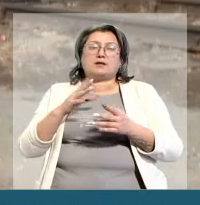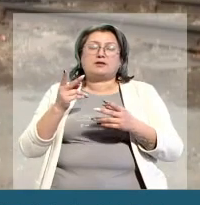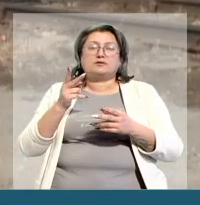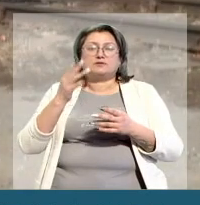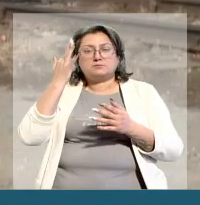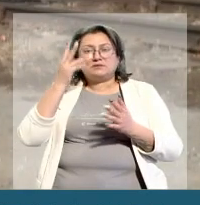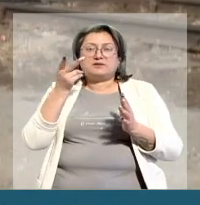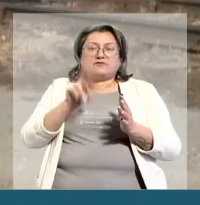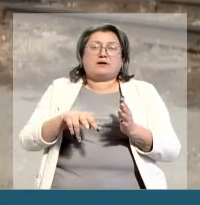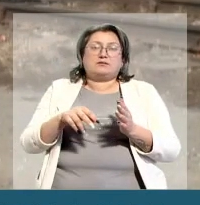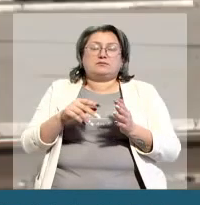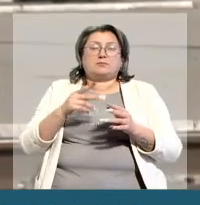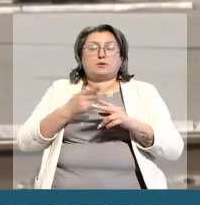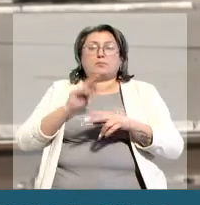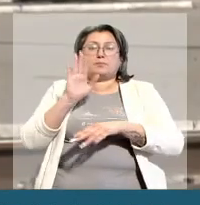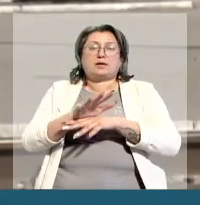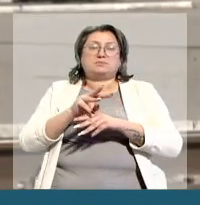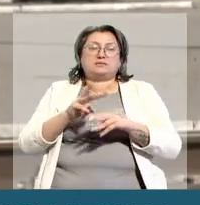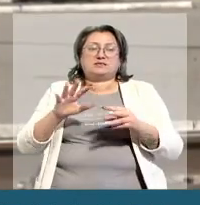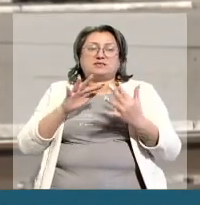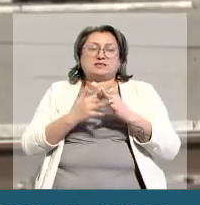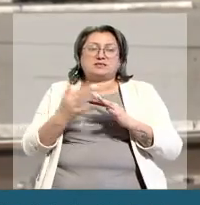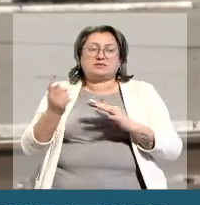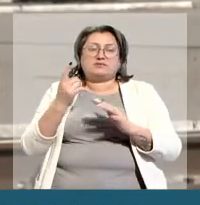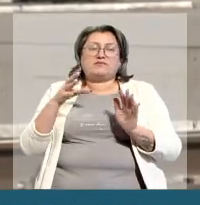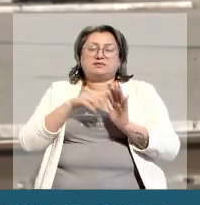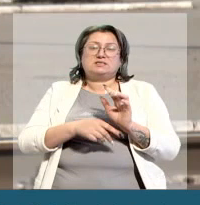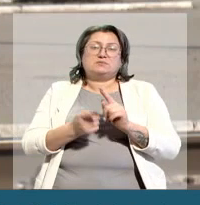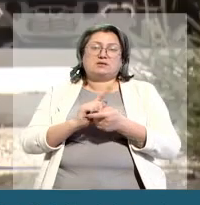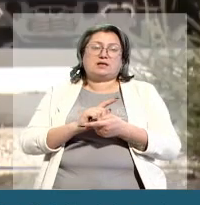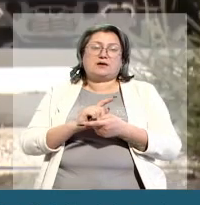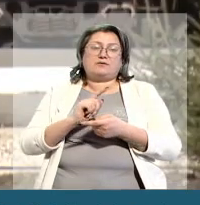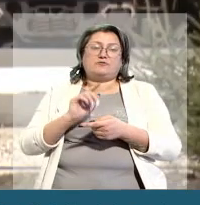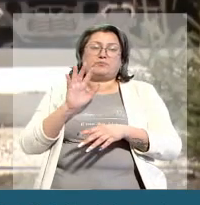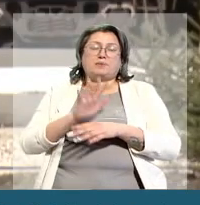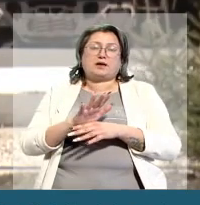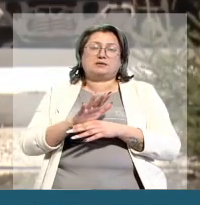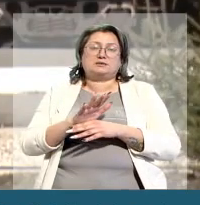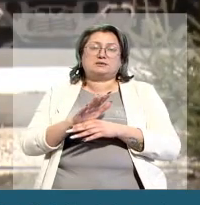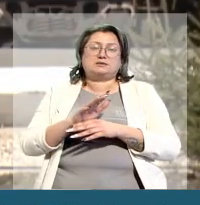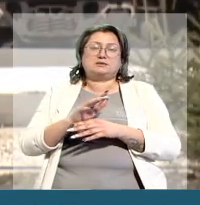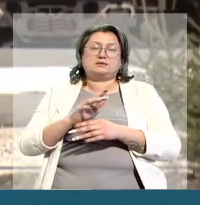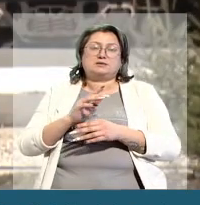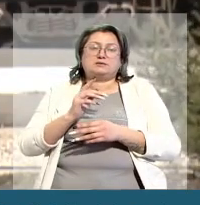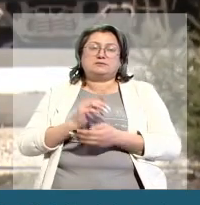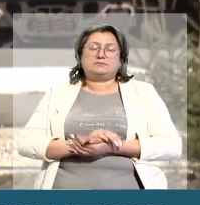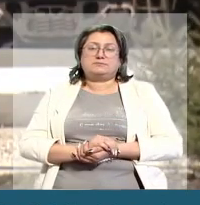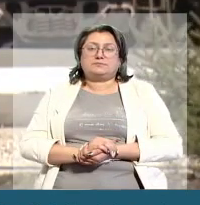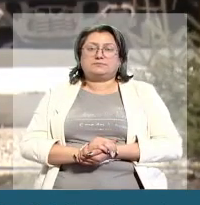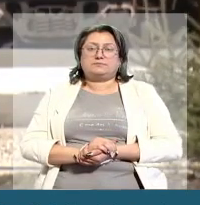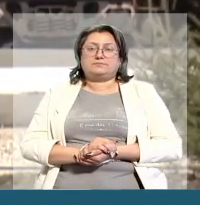министрлігінің бұйрығымен Қазақстан аумағы арқылы бидайды транзиттік тасымалдауға тыйым салмау бөлігіндегі бұйрыққа өзгерістер